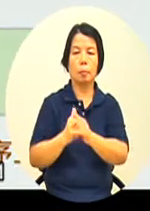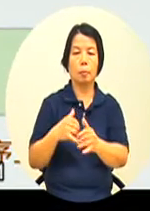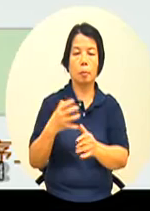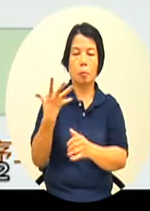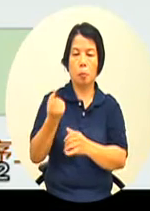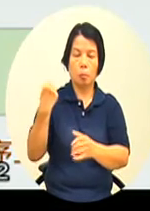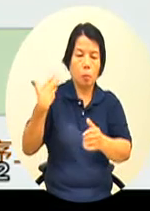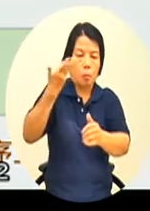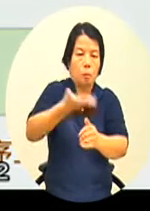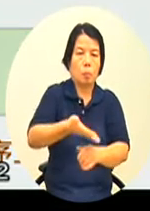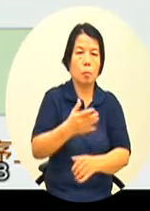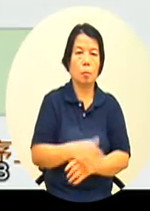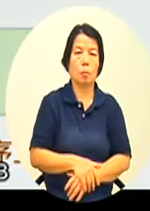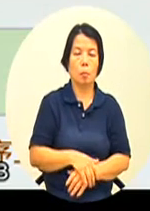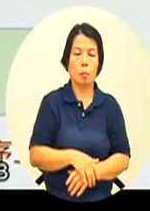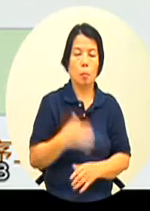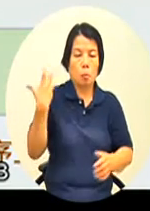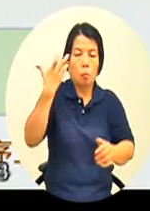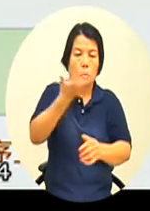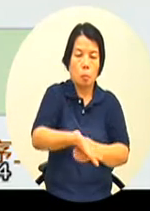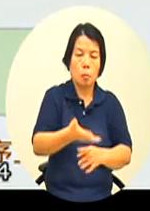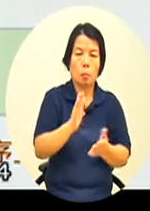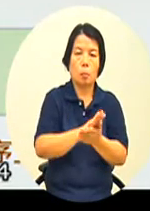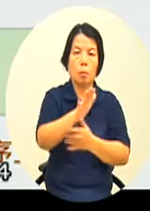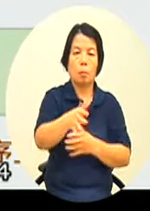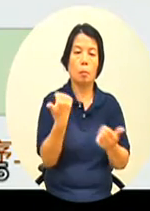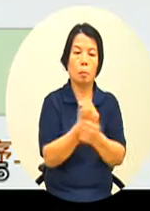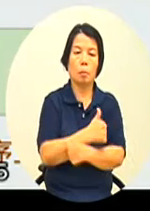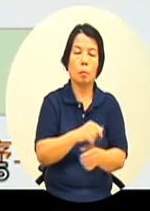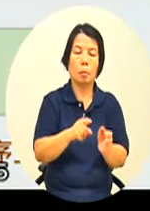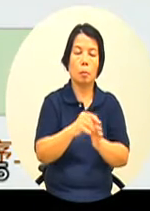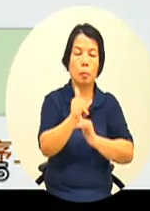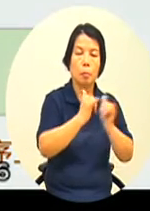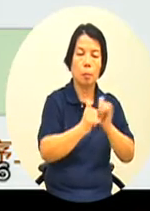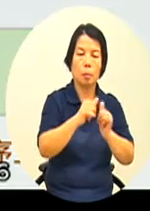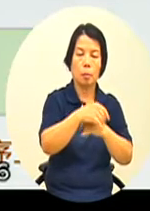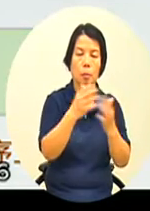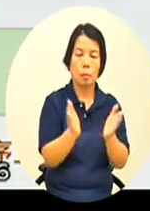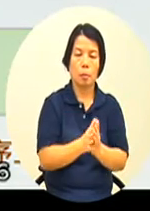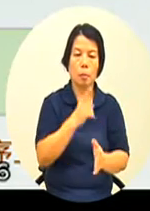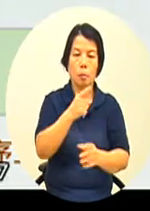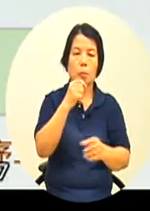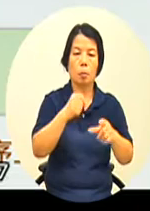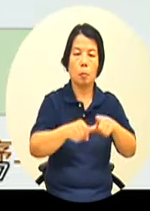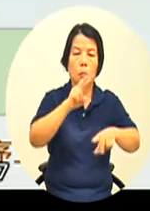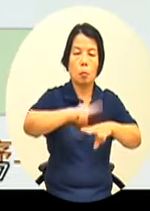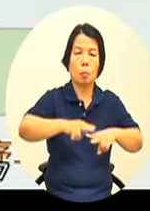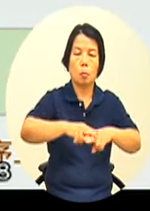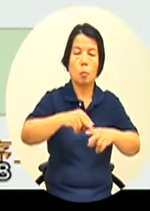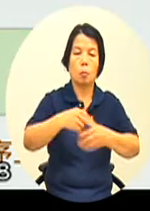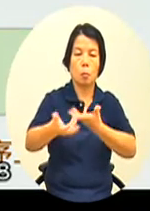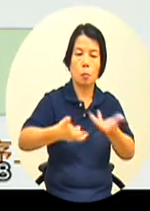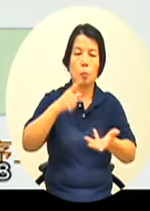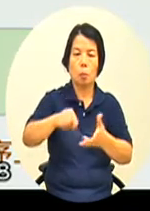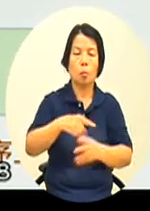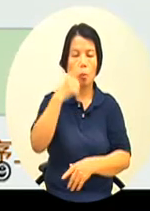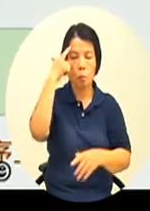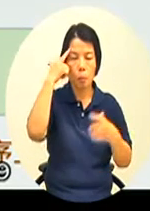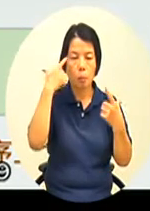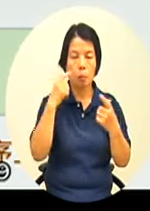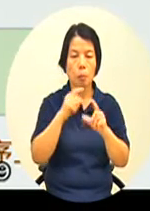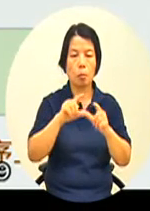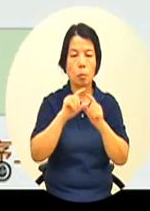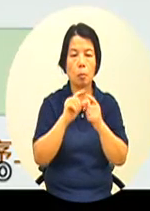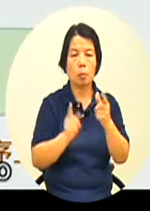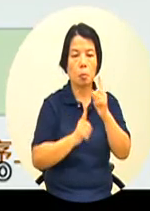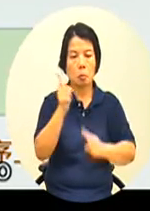的。而授权以后来这里代表人民来执行公共事务， 那如果意见不一样呢？意见不一样怎么处